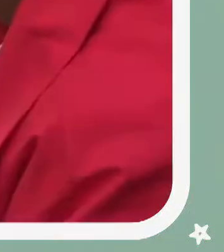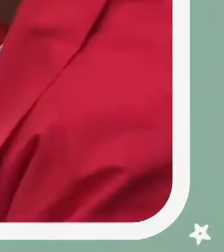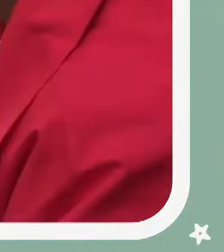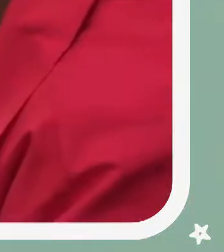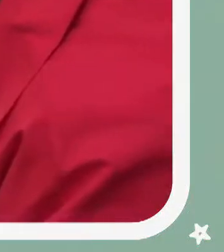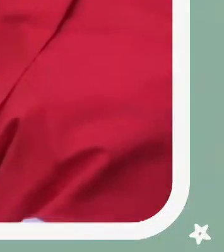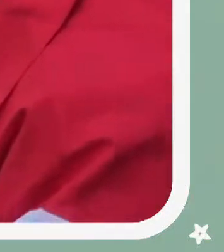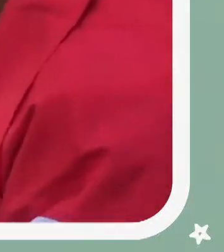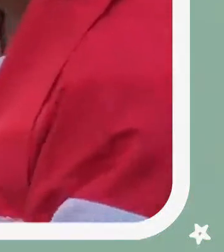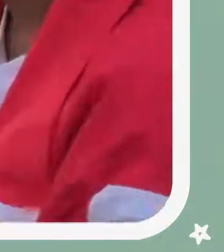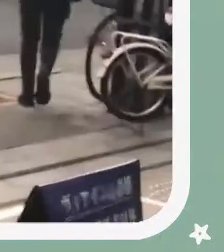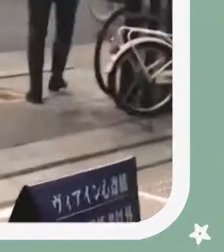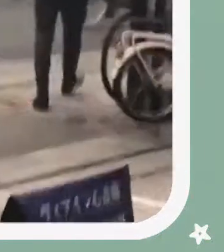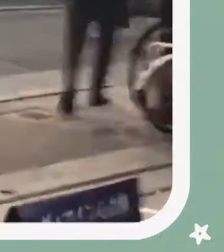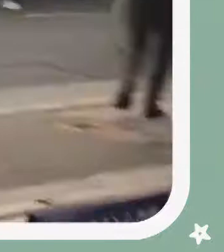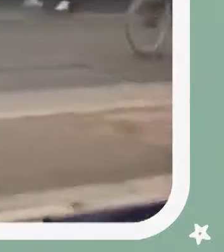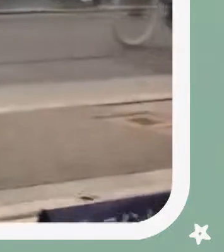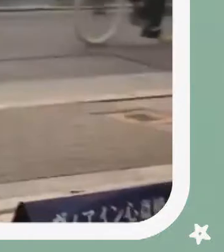어디요?